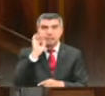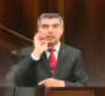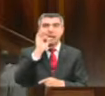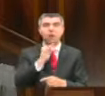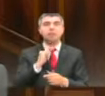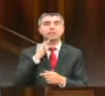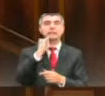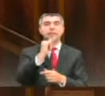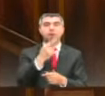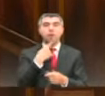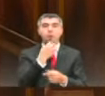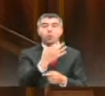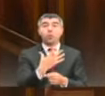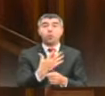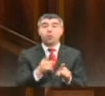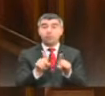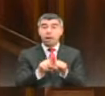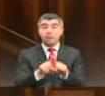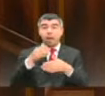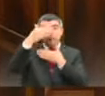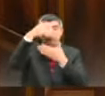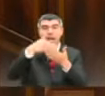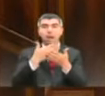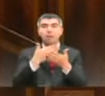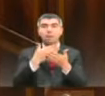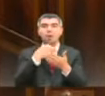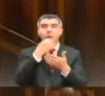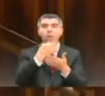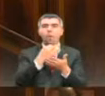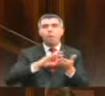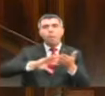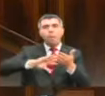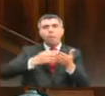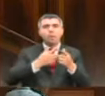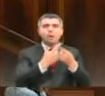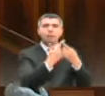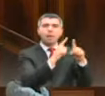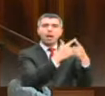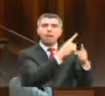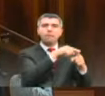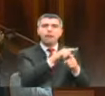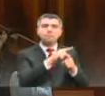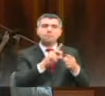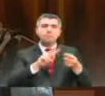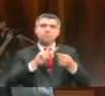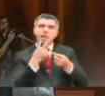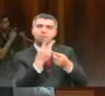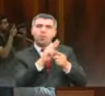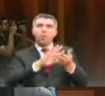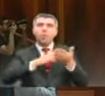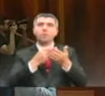والاختيار الديمقراطي في ظل مغرب معتز بهويته الجامعة وأصالته